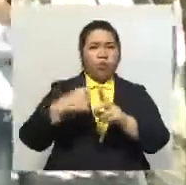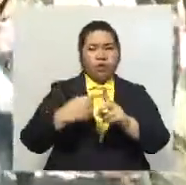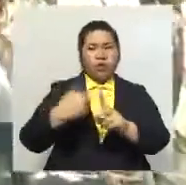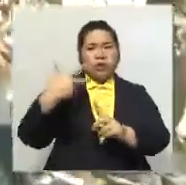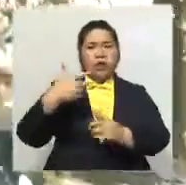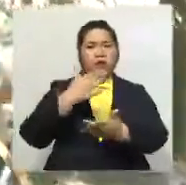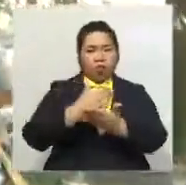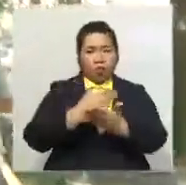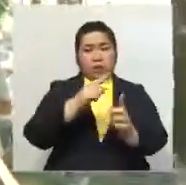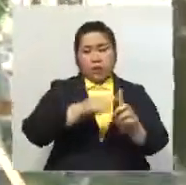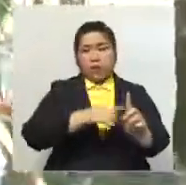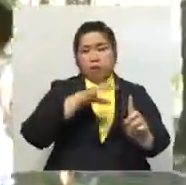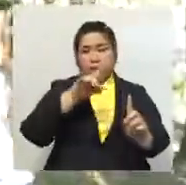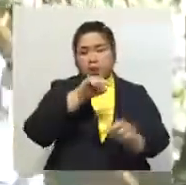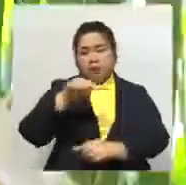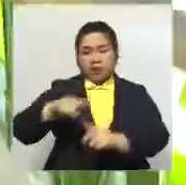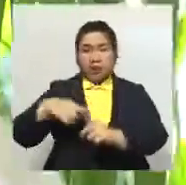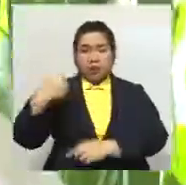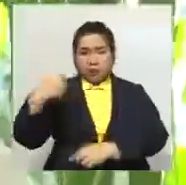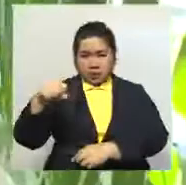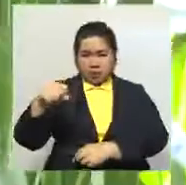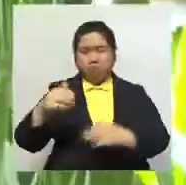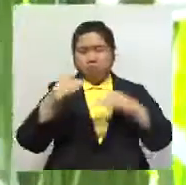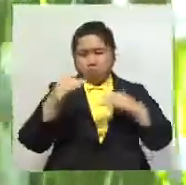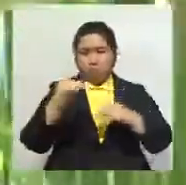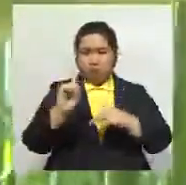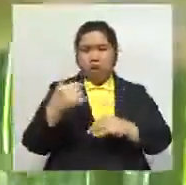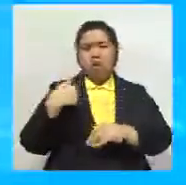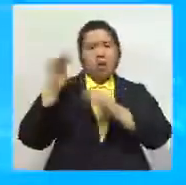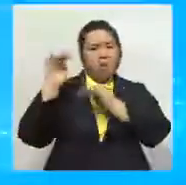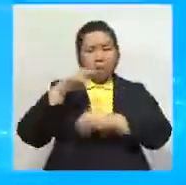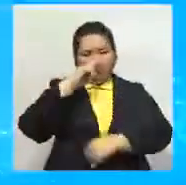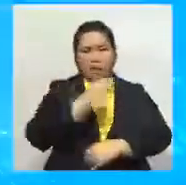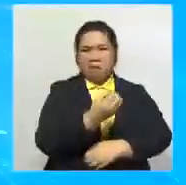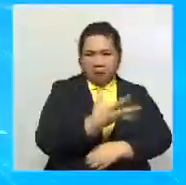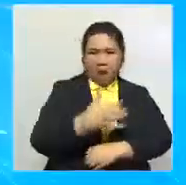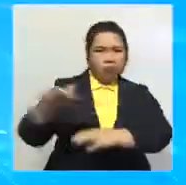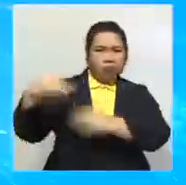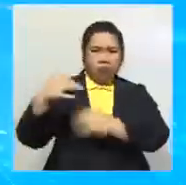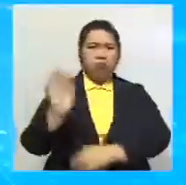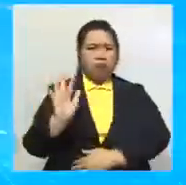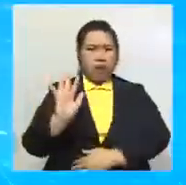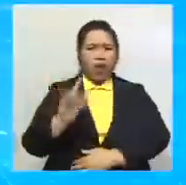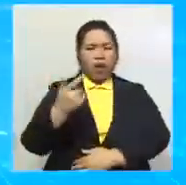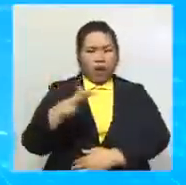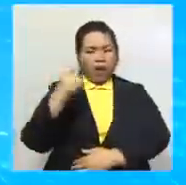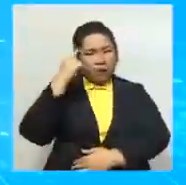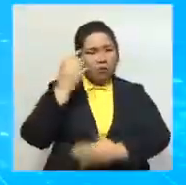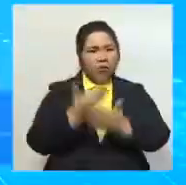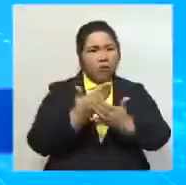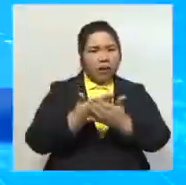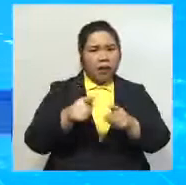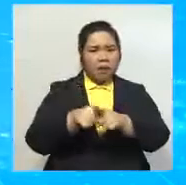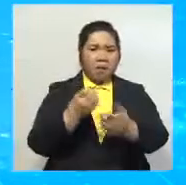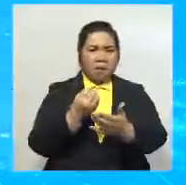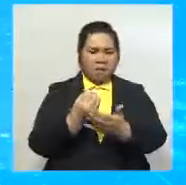เดือนตั้งแต่เดือนสิงหาคมถึงตุลาคมเพื่อลดปริมาณมะพร้าวในประเทศและพยุงราคาไม่ให้ตกต่ำไปกว่านี้ซึ่งจ